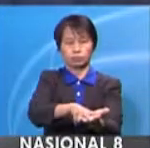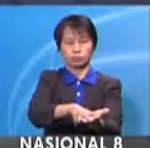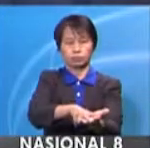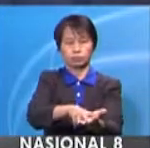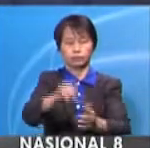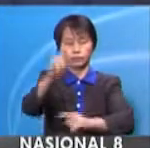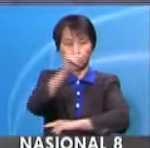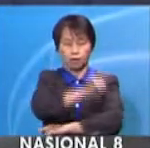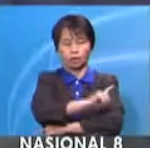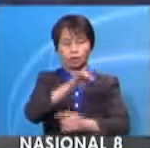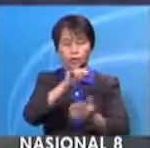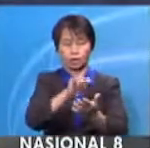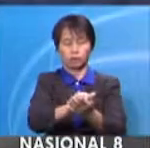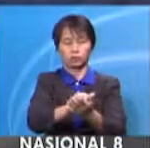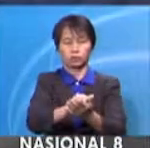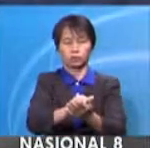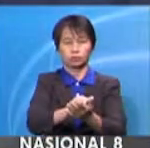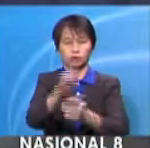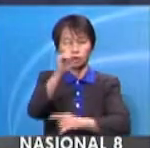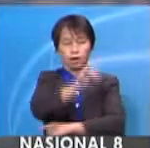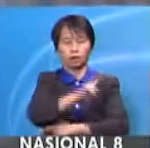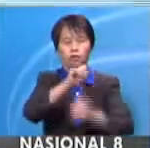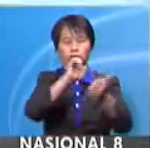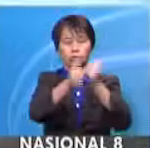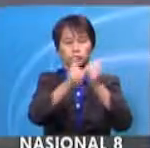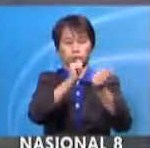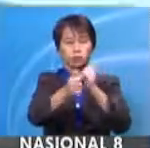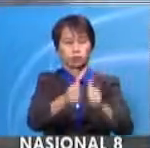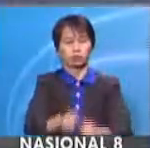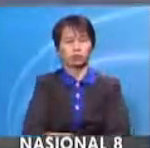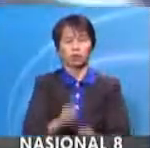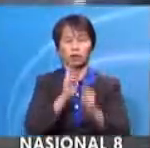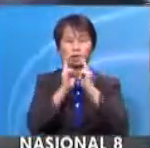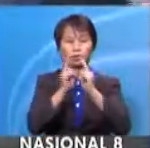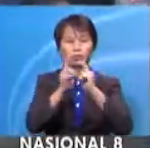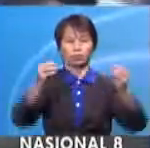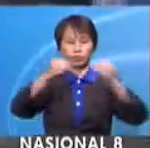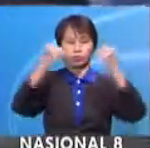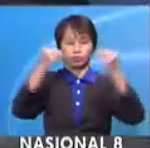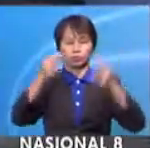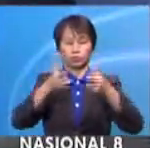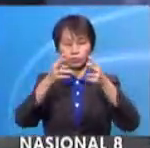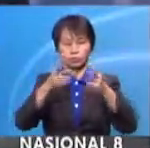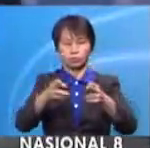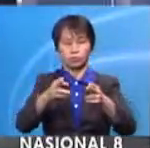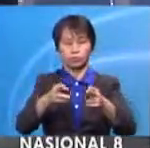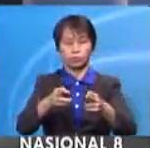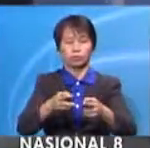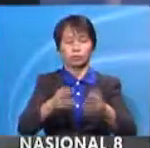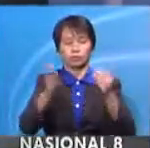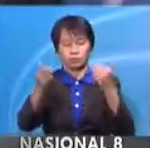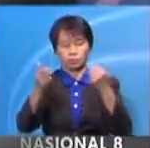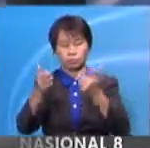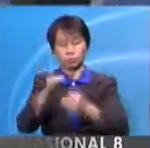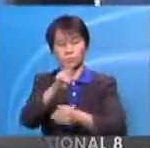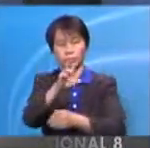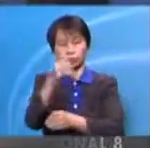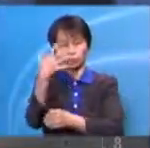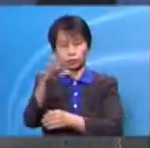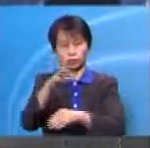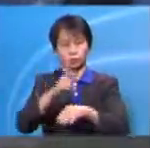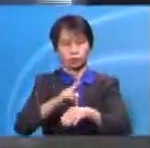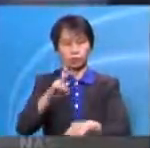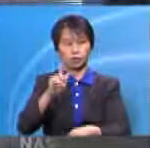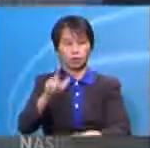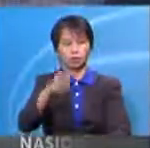hari tersebut sebagai hari sopan berucap ketika Majlis perasmian Countdown hari Sukanegara 2015 di